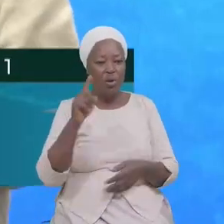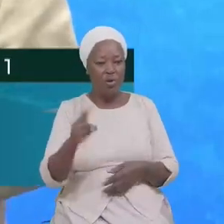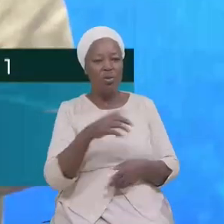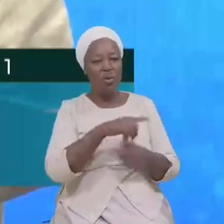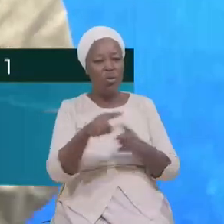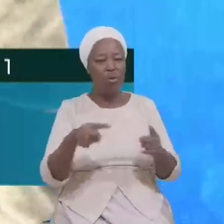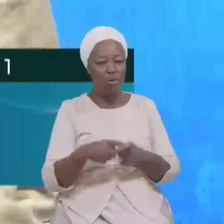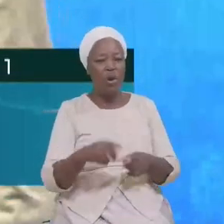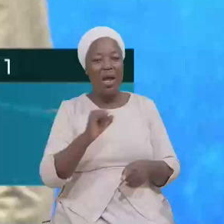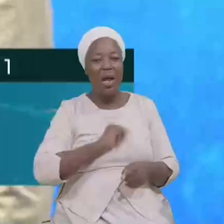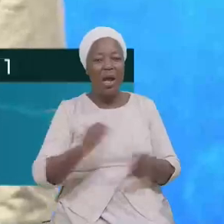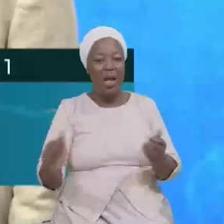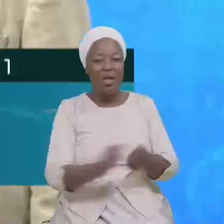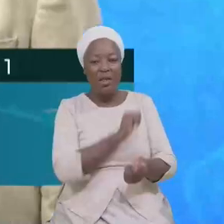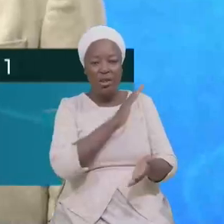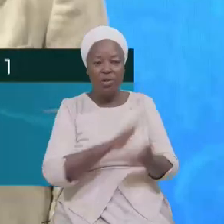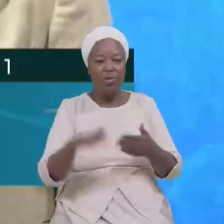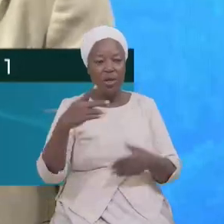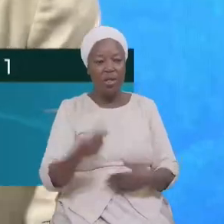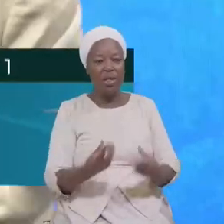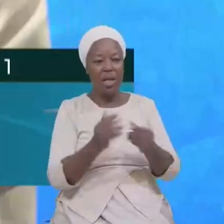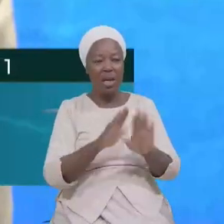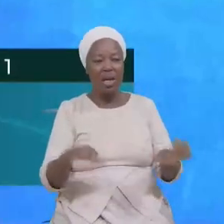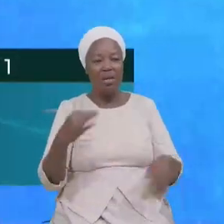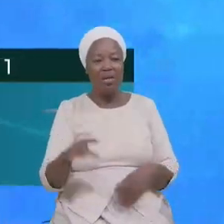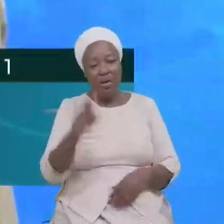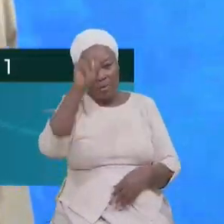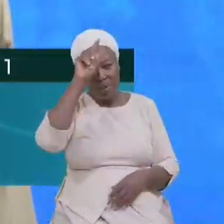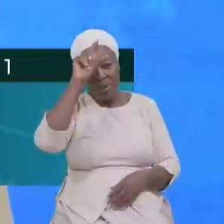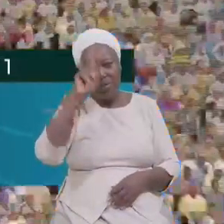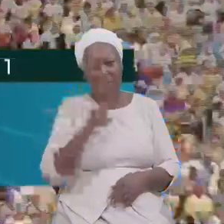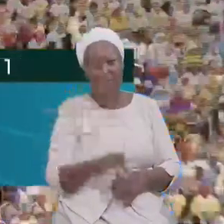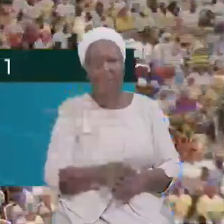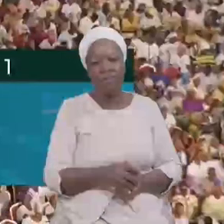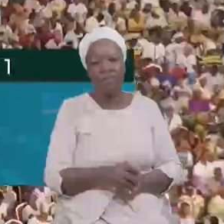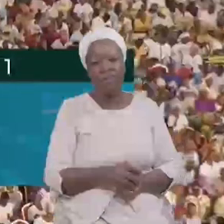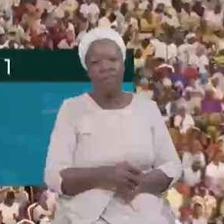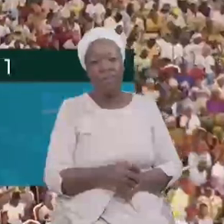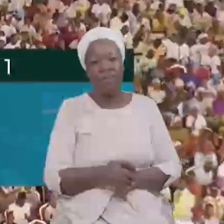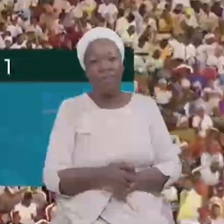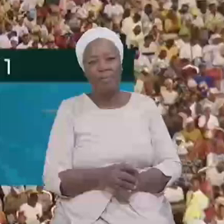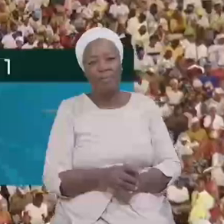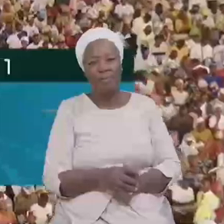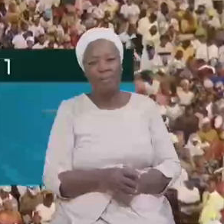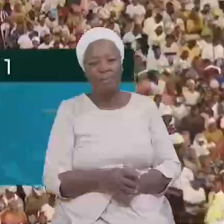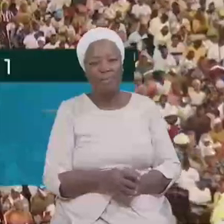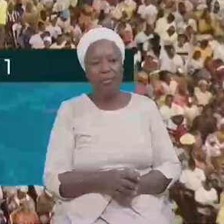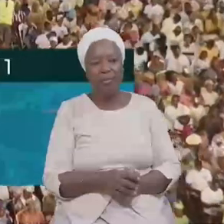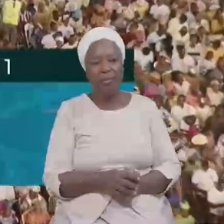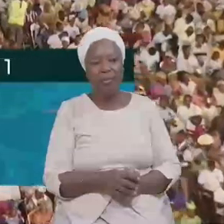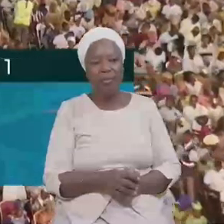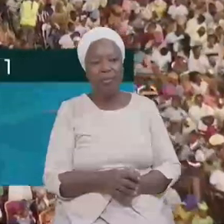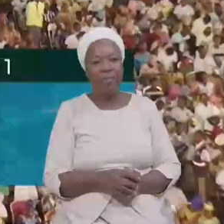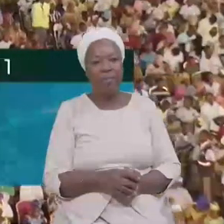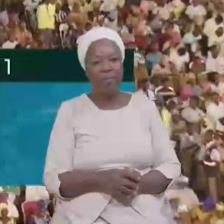passerai par-dessus vous. Et il n'y aura point de plaie qui vous détruise quand je frapperai le pays